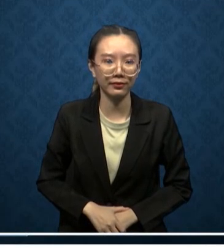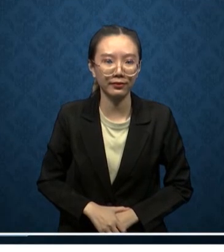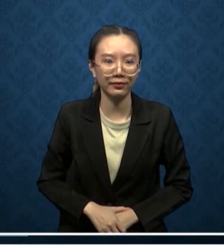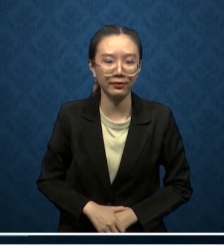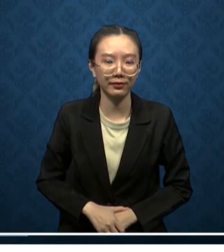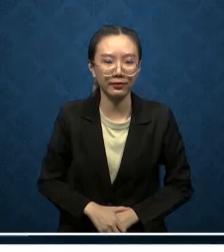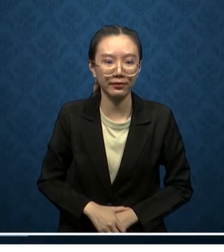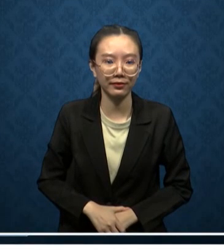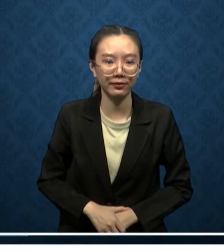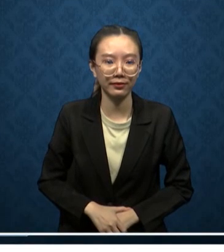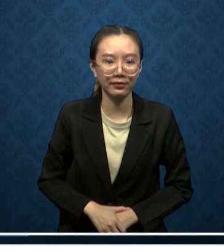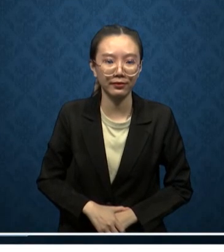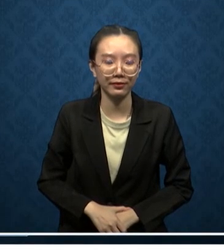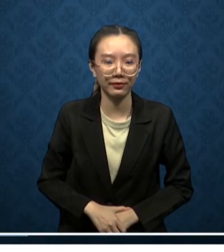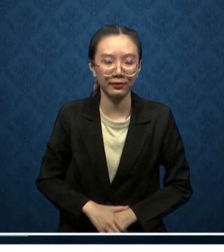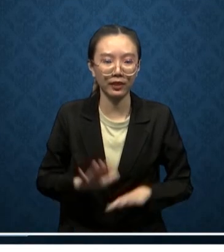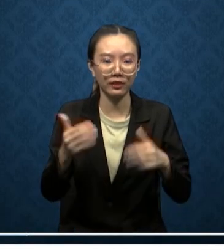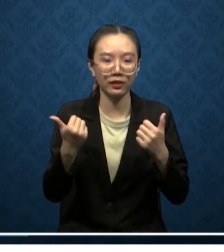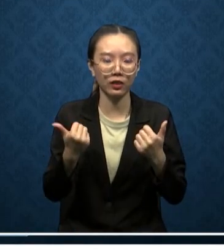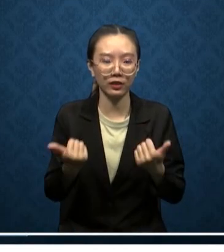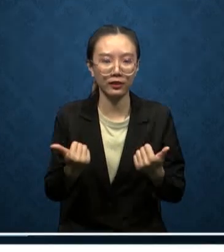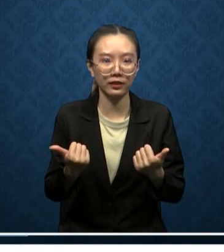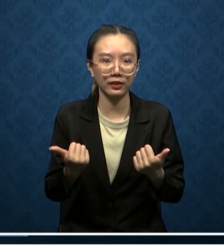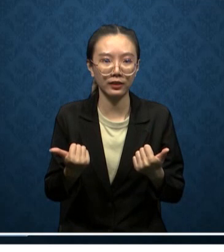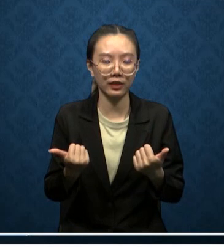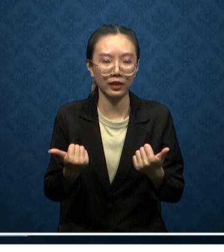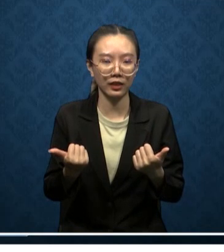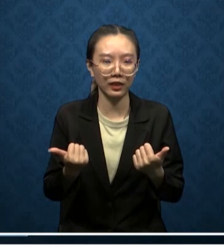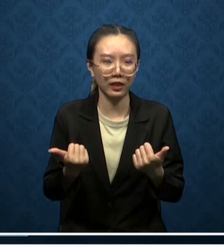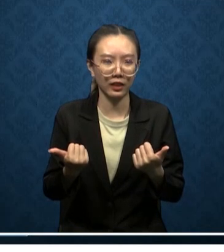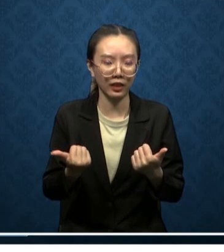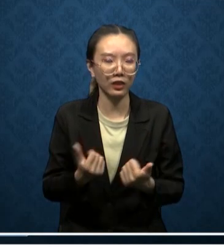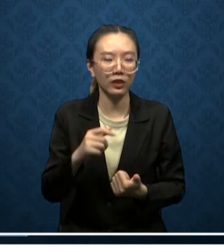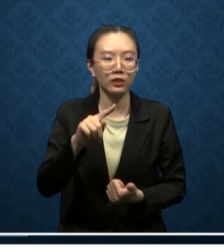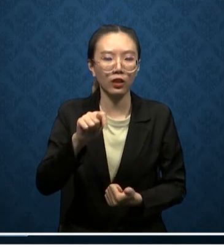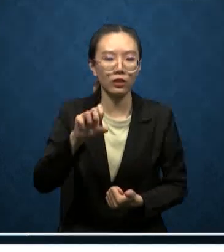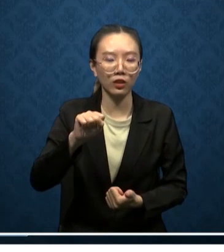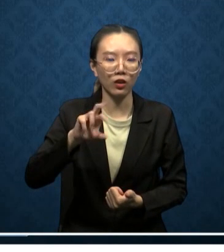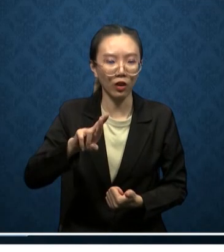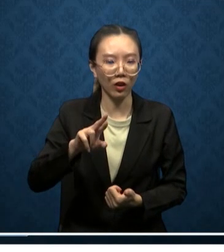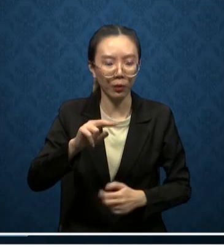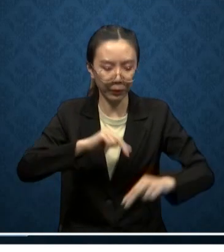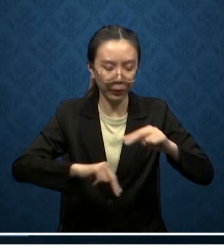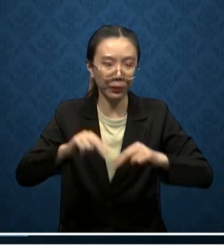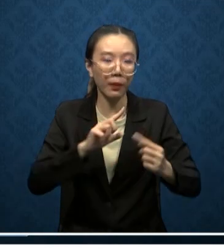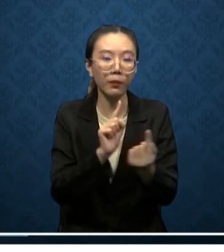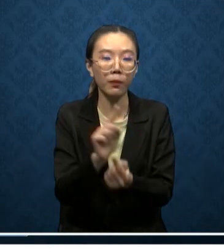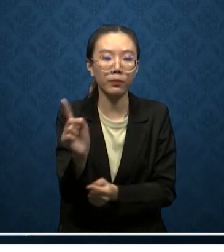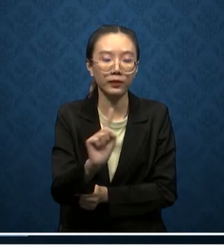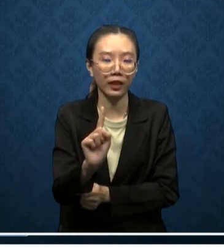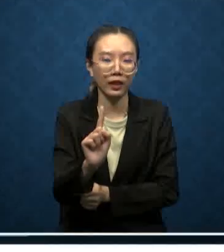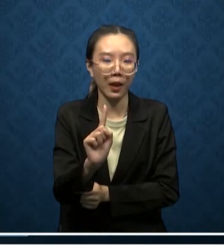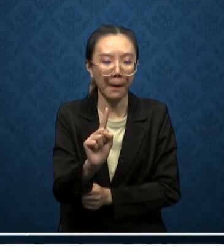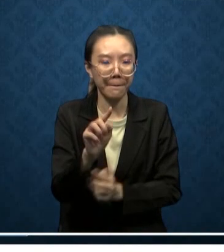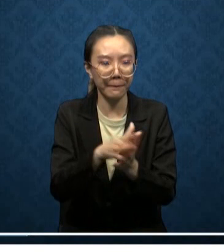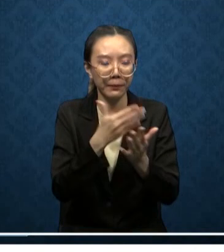ฮะตอนนี้จากการตสรของเราเนี่ยเราพบว่าไอ้แผไอ้แผน